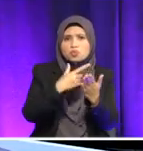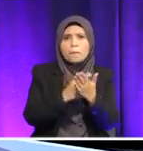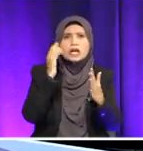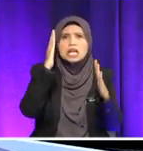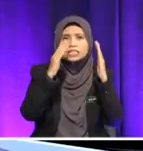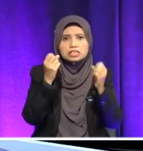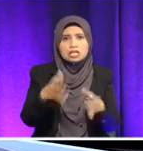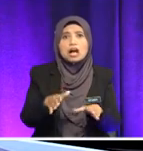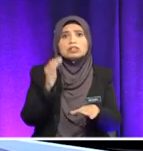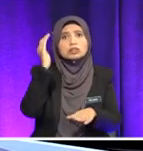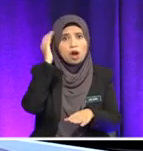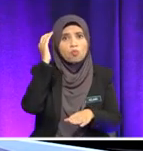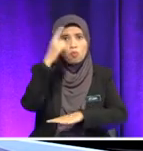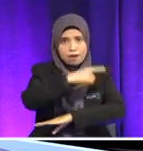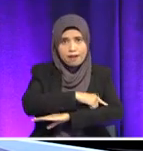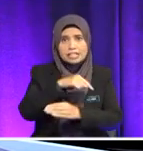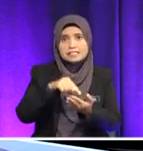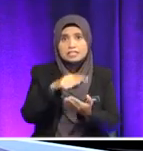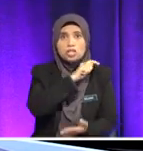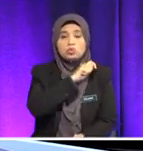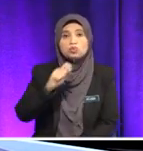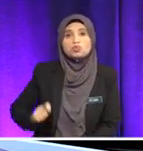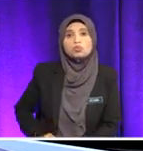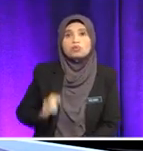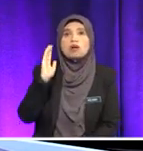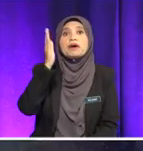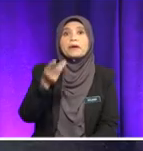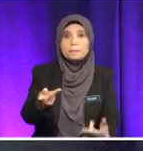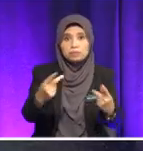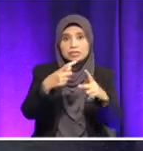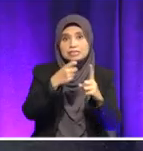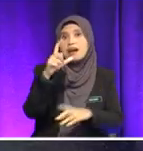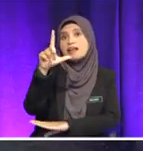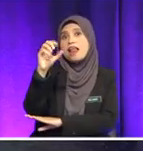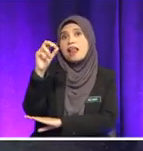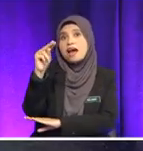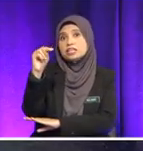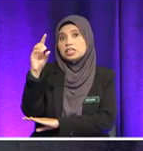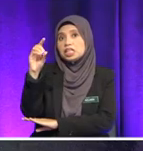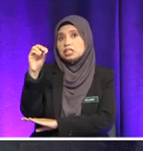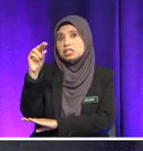tahu hari ini tunggu akan pulang dari London pulang dari London